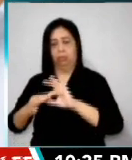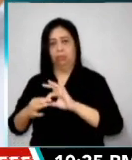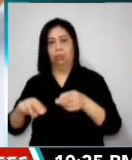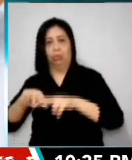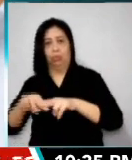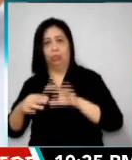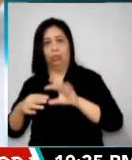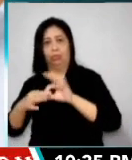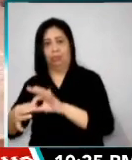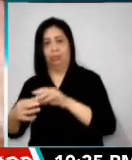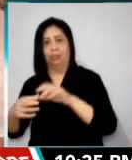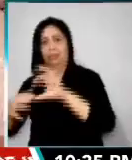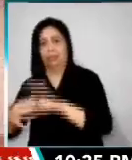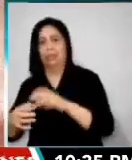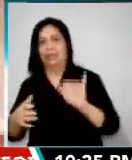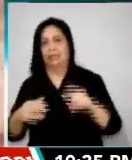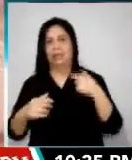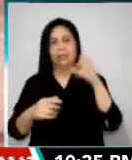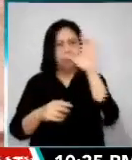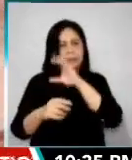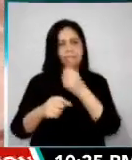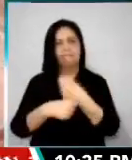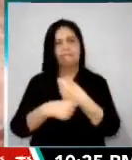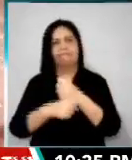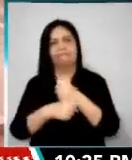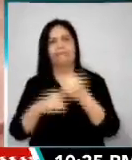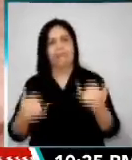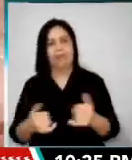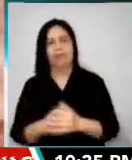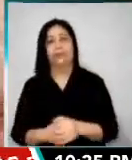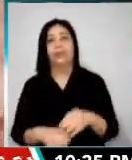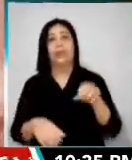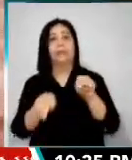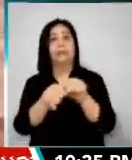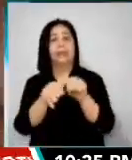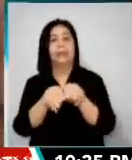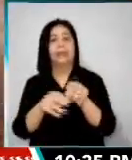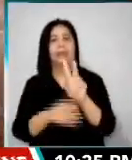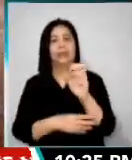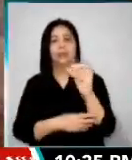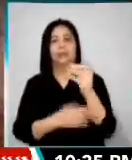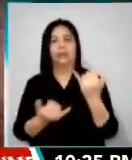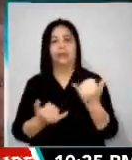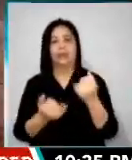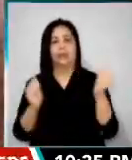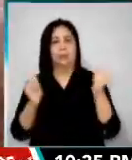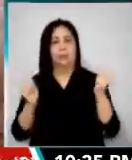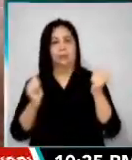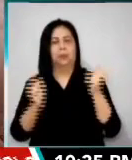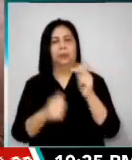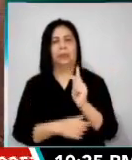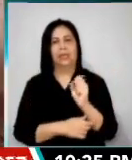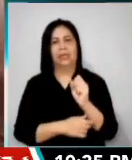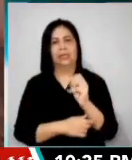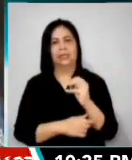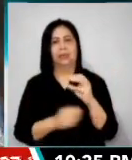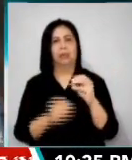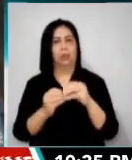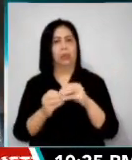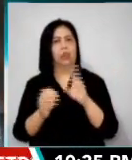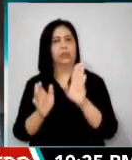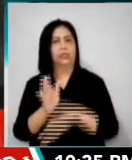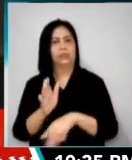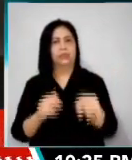po ang binabalangkas ngayon. Sa Marikina, 250 pesos na lang ang kilo ng frozen kasim. Mas mababa sa umiiral na SRP.